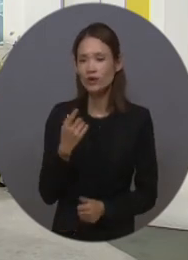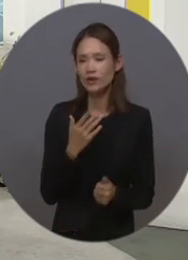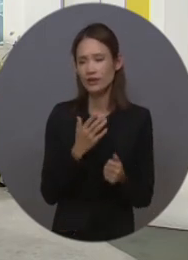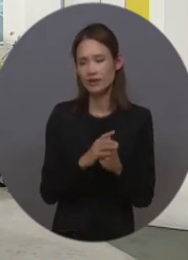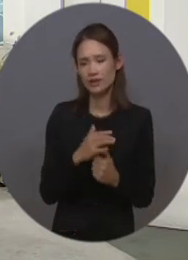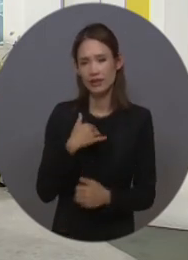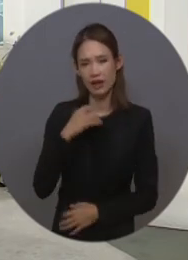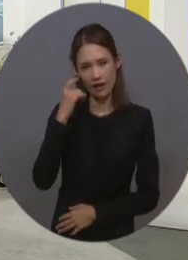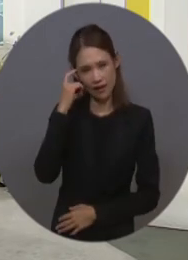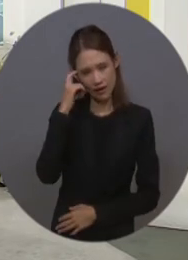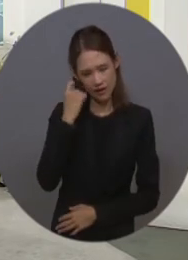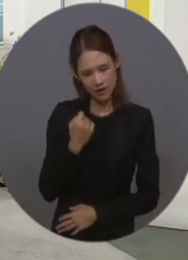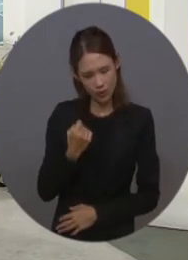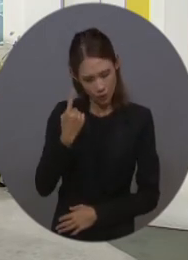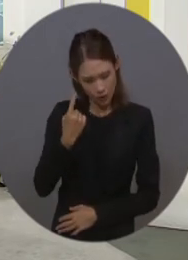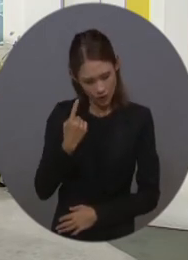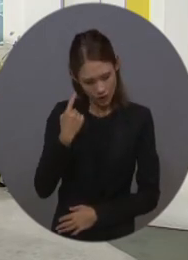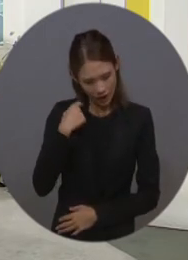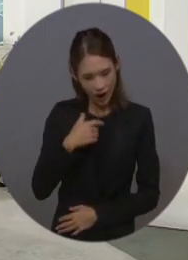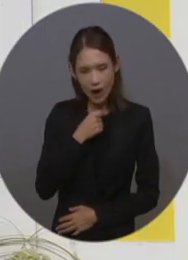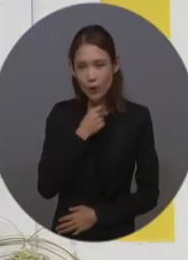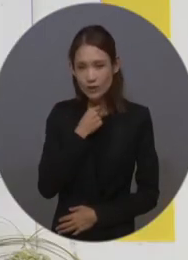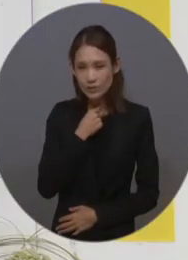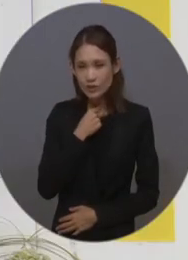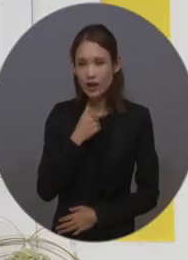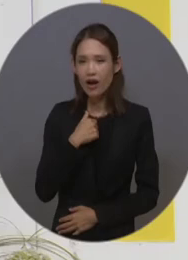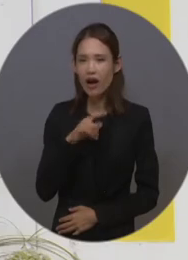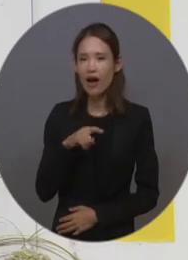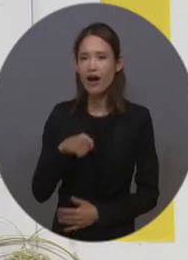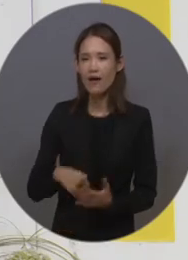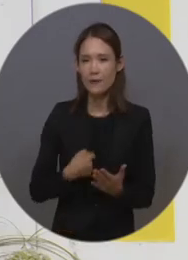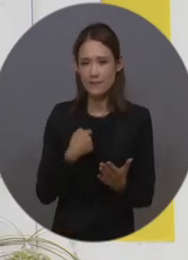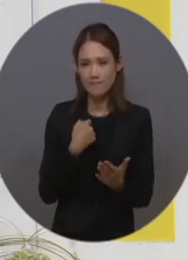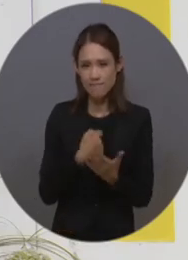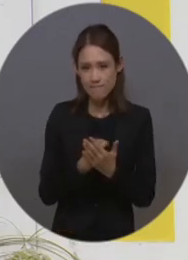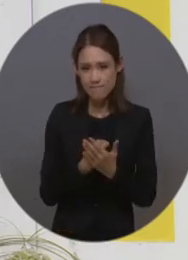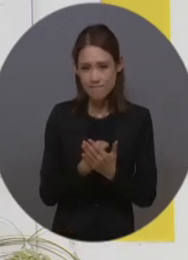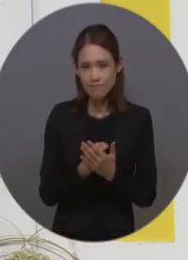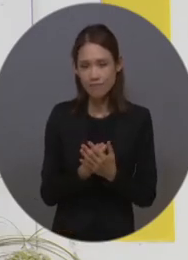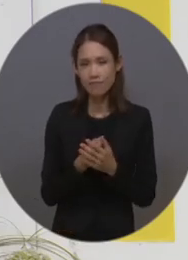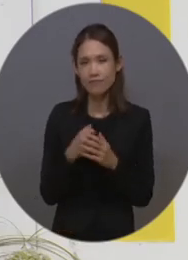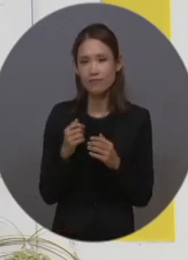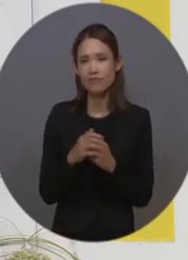이게 제일 중요한 것 같아요. 동기부여. 사람이 내가 뭘 해야 되겠다라는 어떤